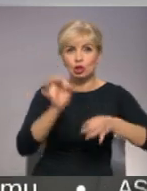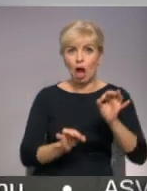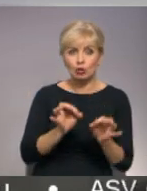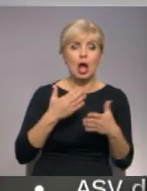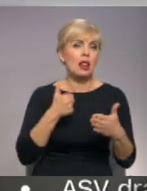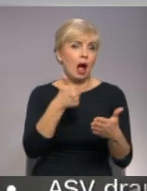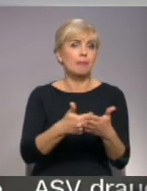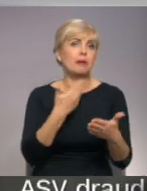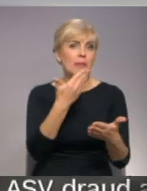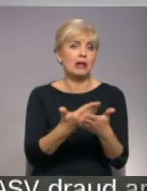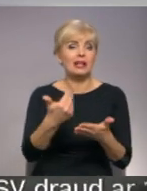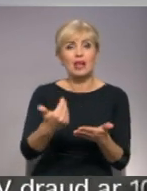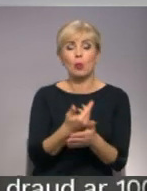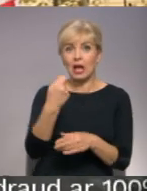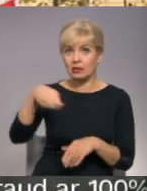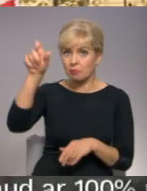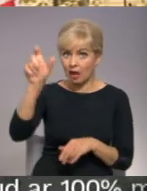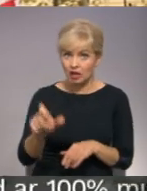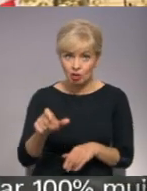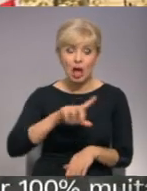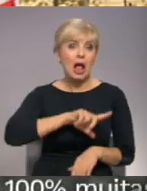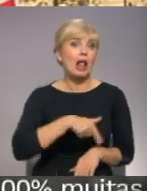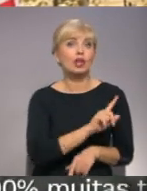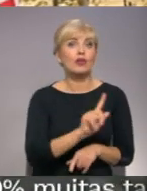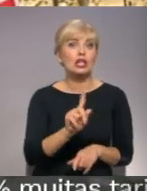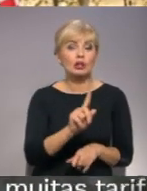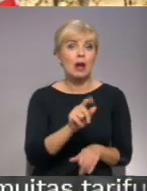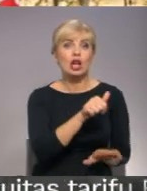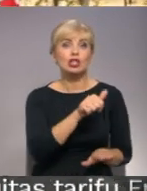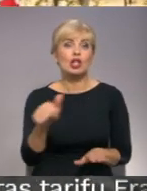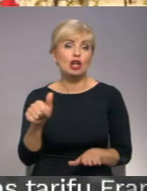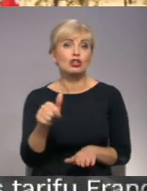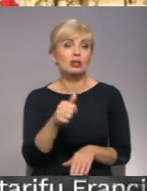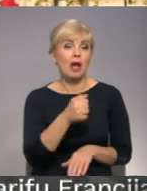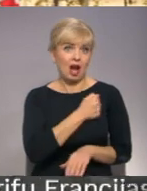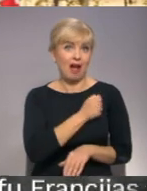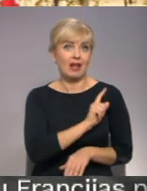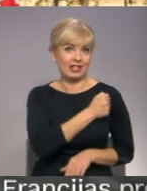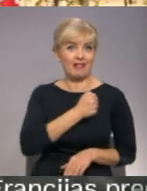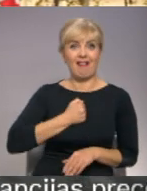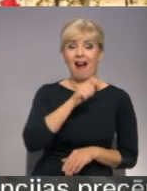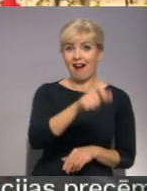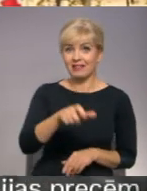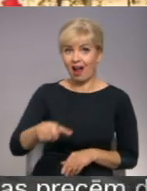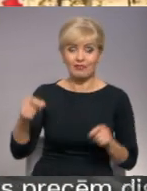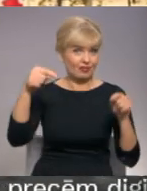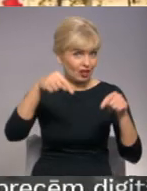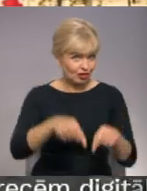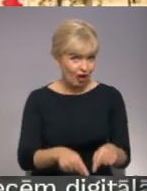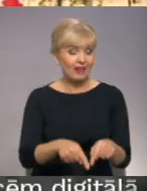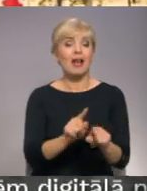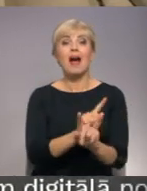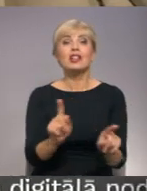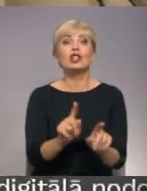labi demonstrē jaunais prezidents. Latvijā atrodas gandrīz 600 kanādiešu karavīri, un šis